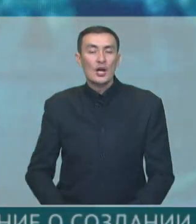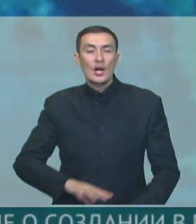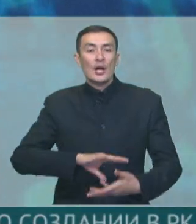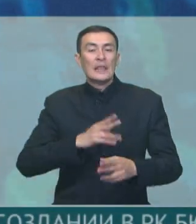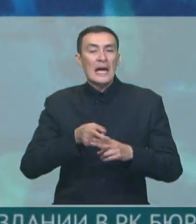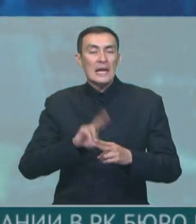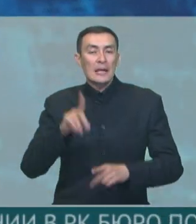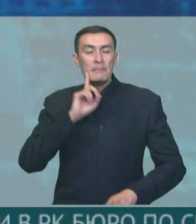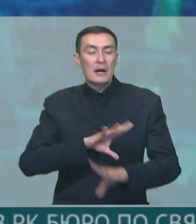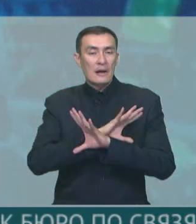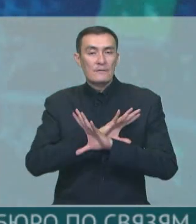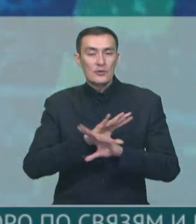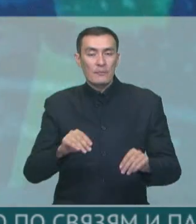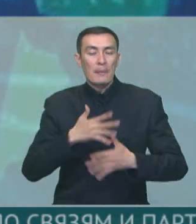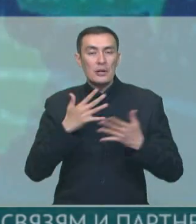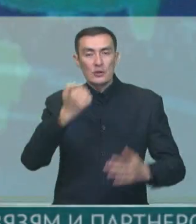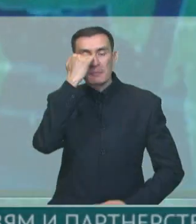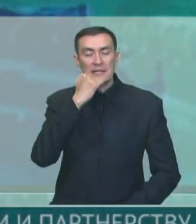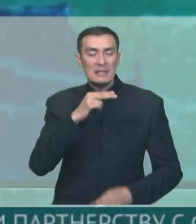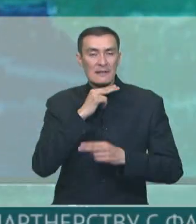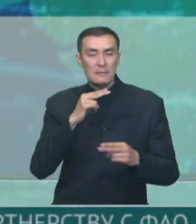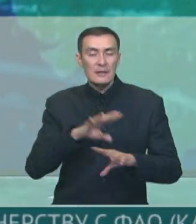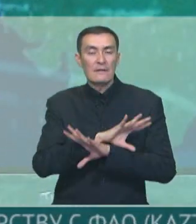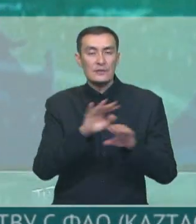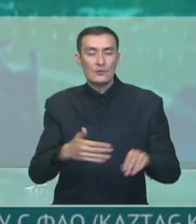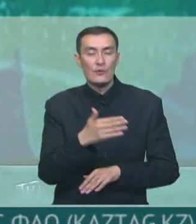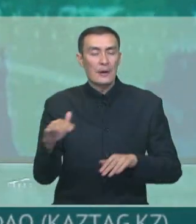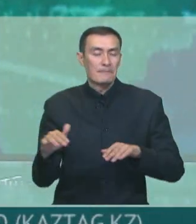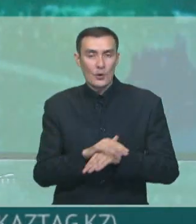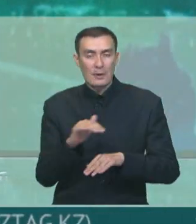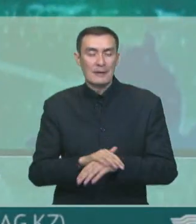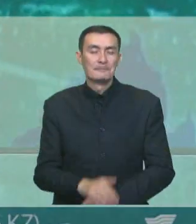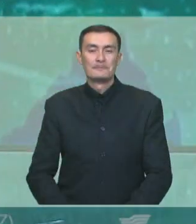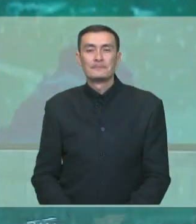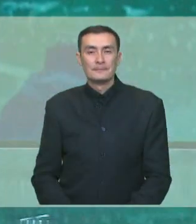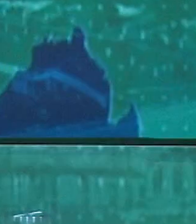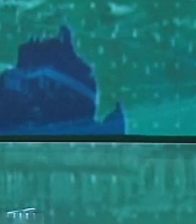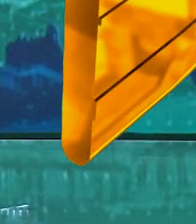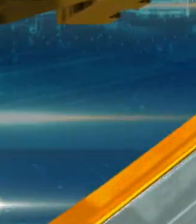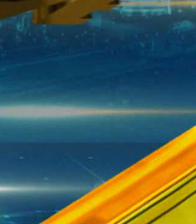Итоговые выпуски смотрите в 7 и в 9 часов вечера. А у нас к этому часу все. До свидания.